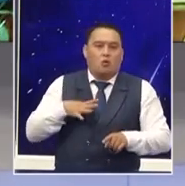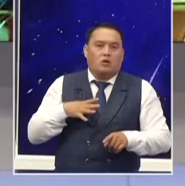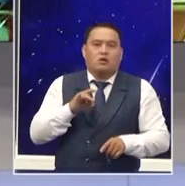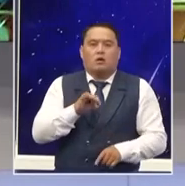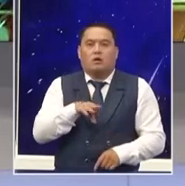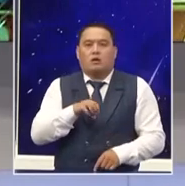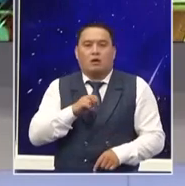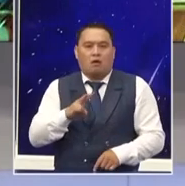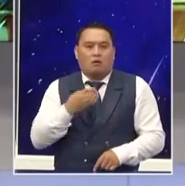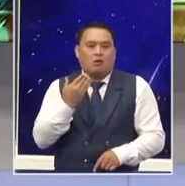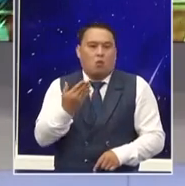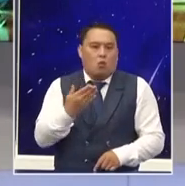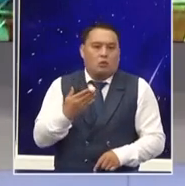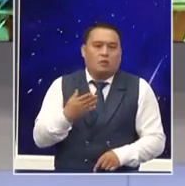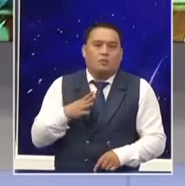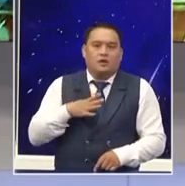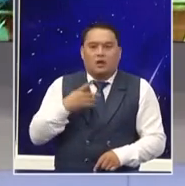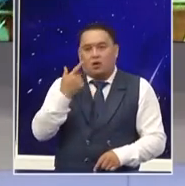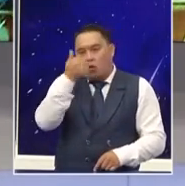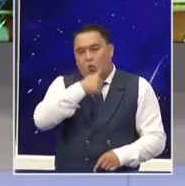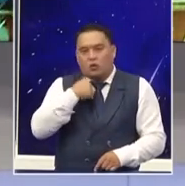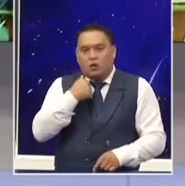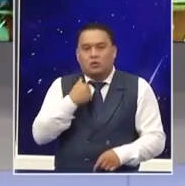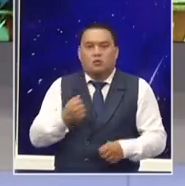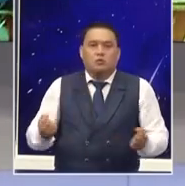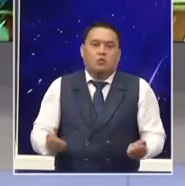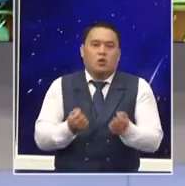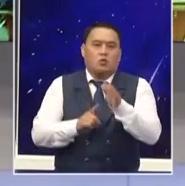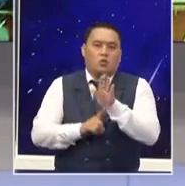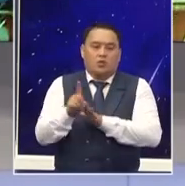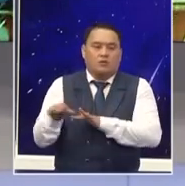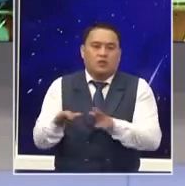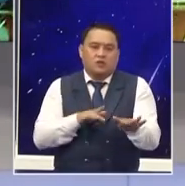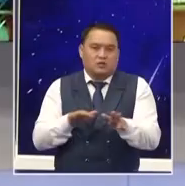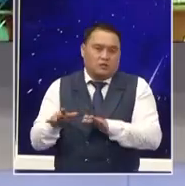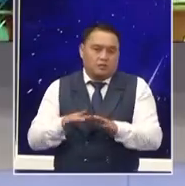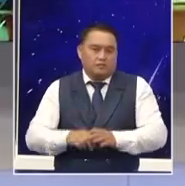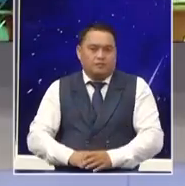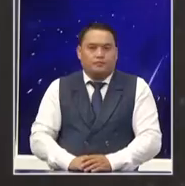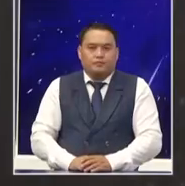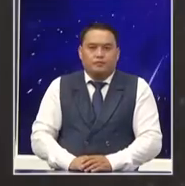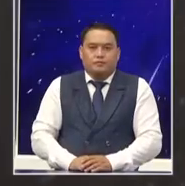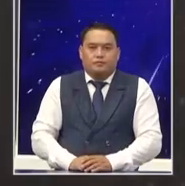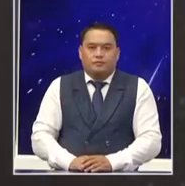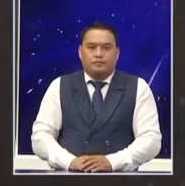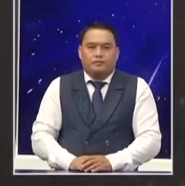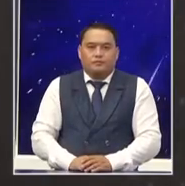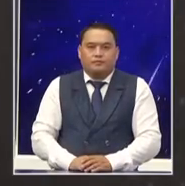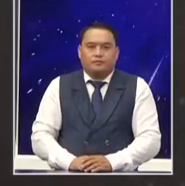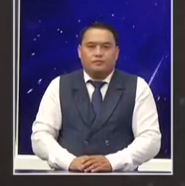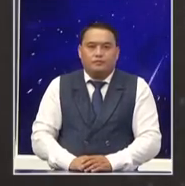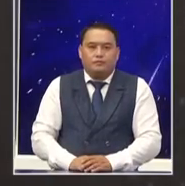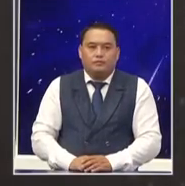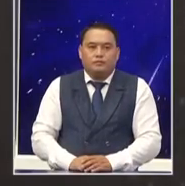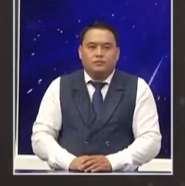Райхан Момбековой, так как именно они год назад поспособствовали началу всего этого процесса. Ровно год назад